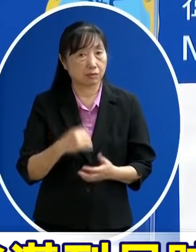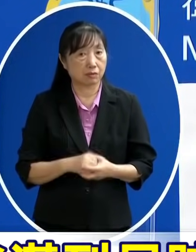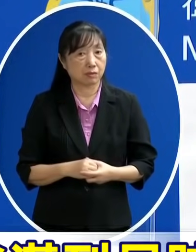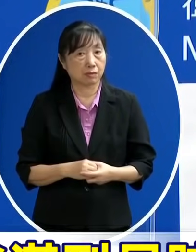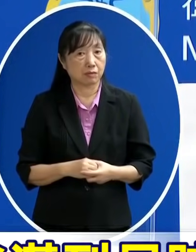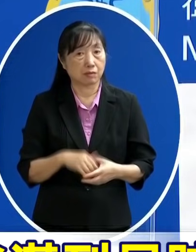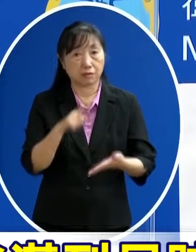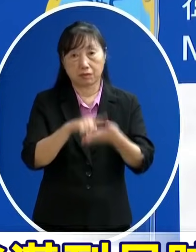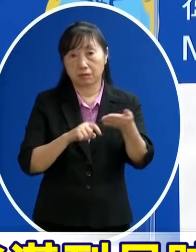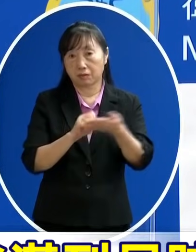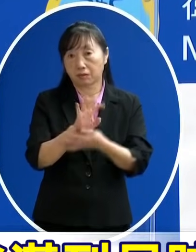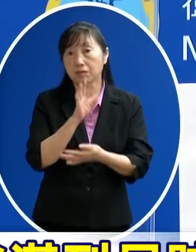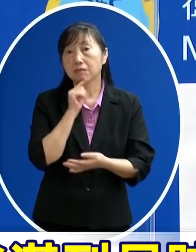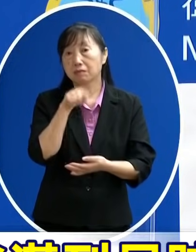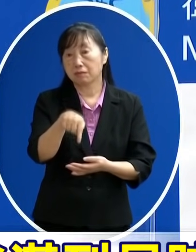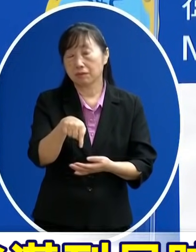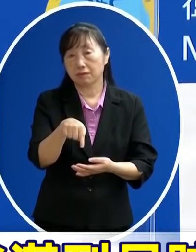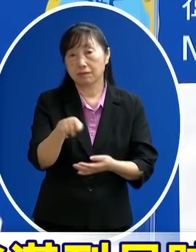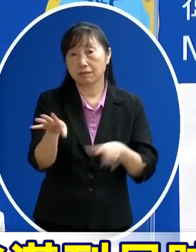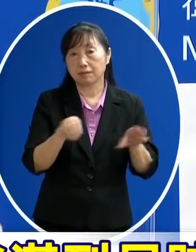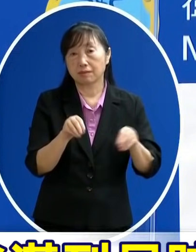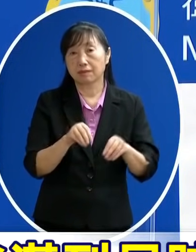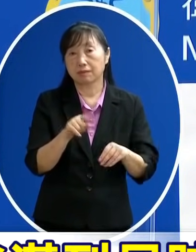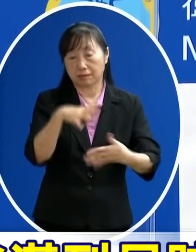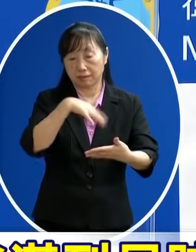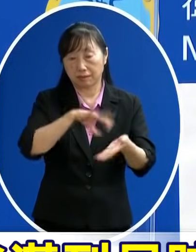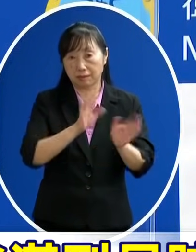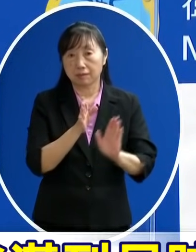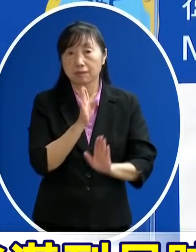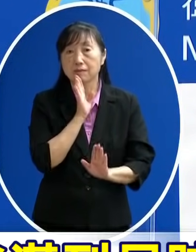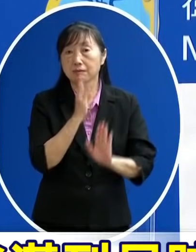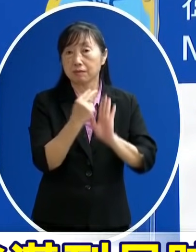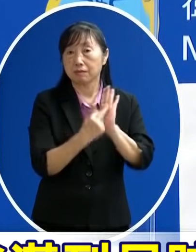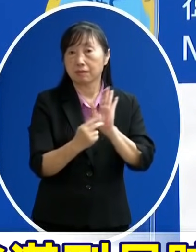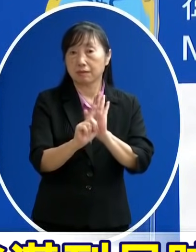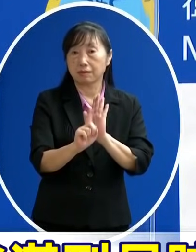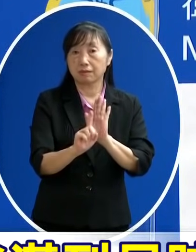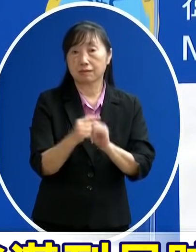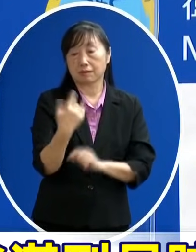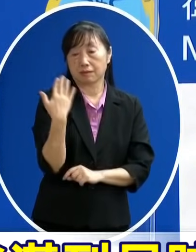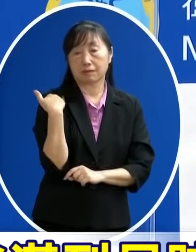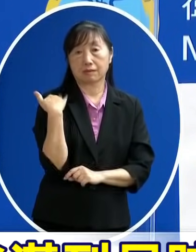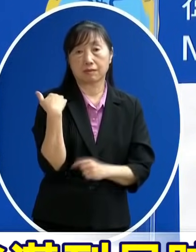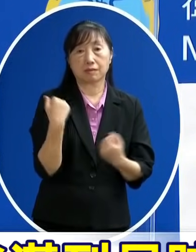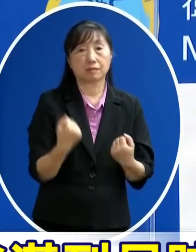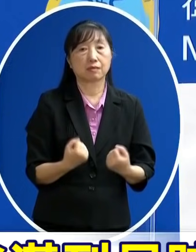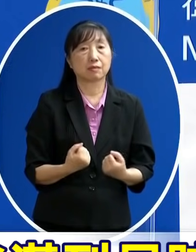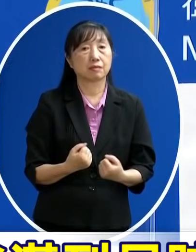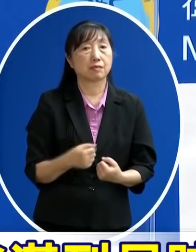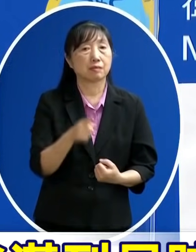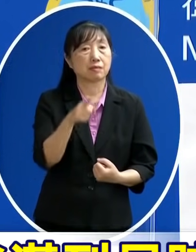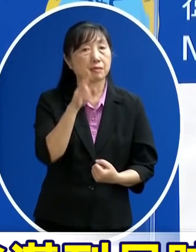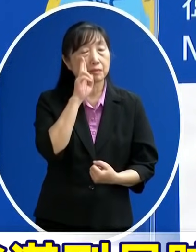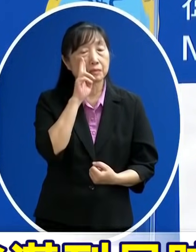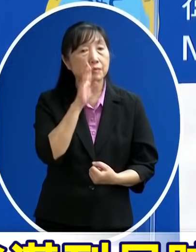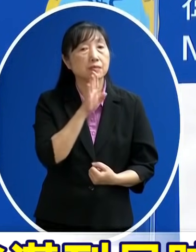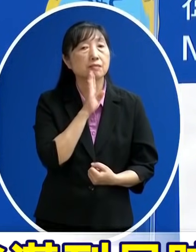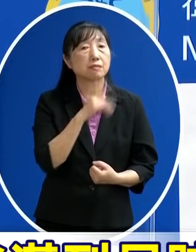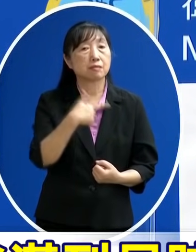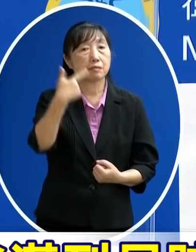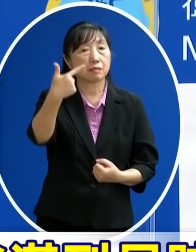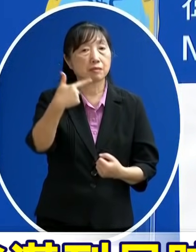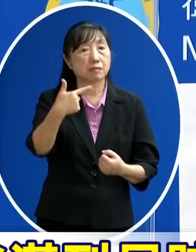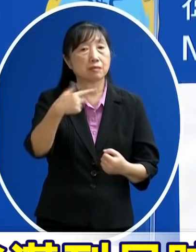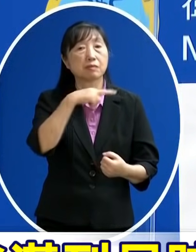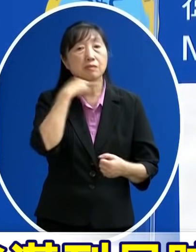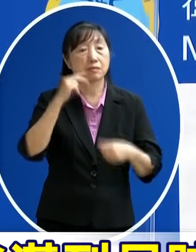简报，然后那这个新的简报的内容当然是说，过去在室内认为他们是用6英尺，就差